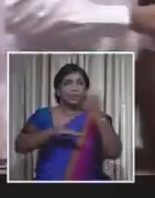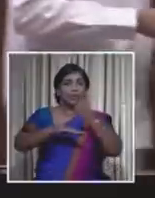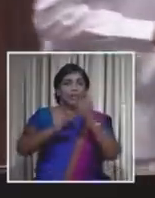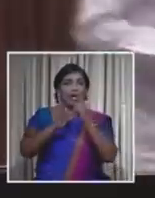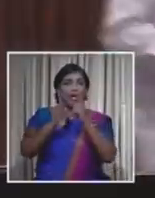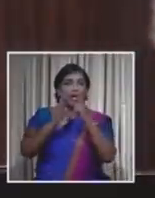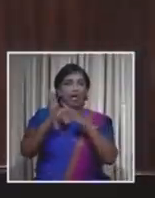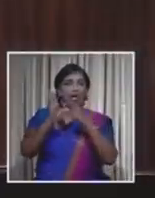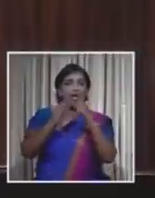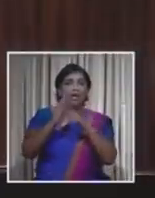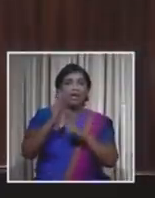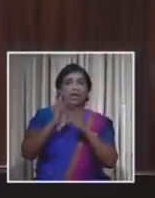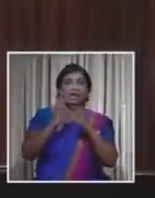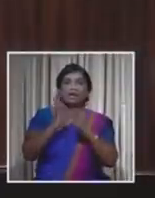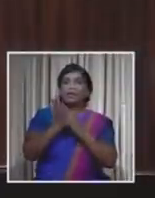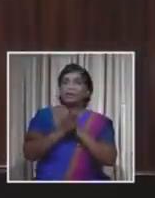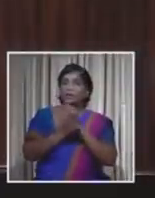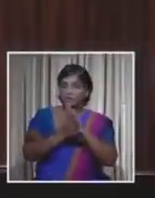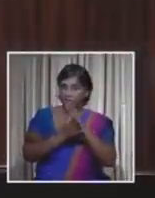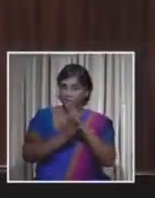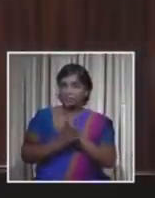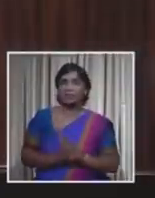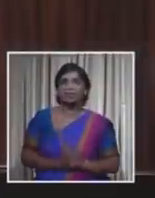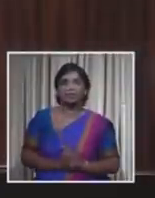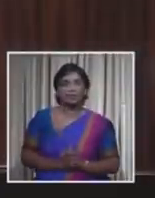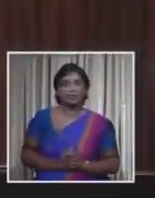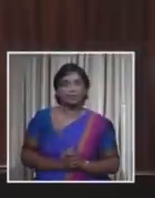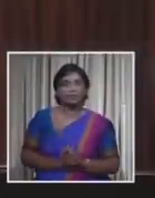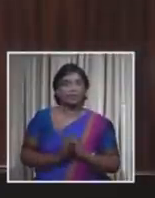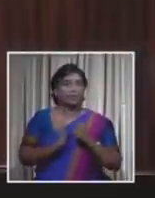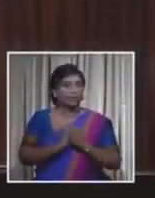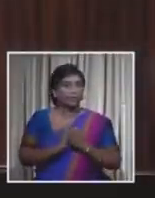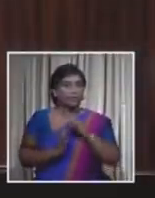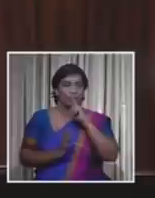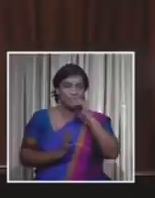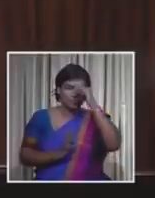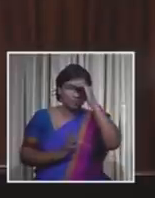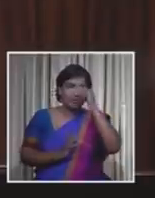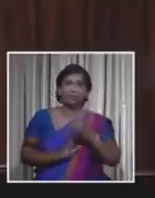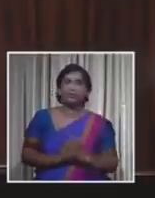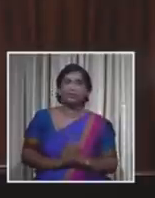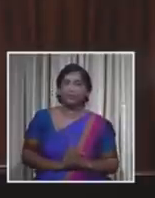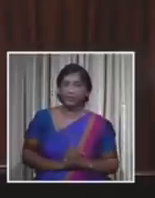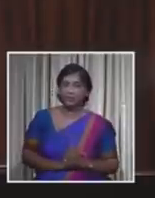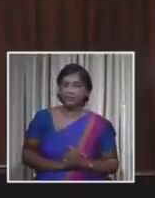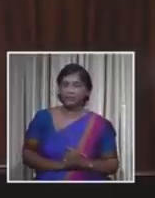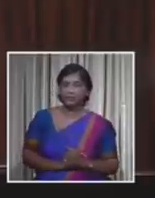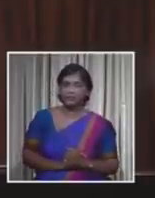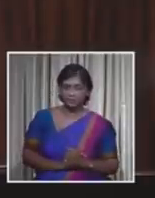කියන්න. කණායකතුමනි. ඔව්. ගරු කතානායකතුමනි.